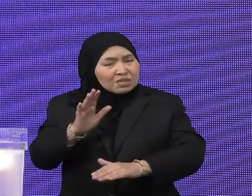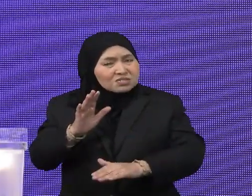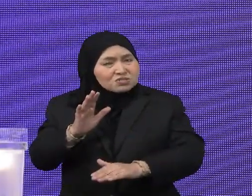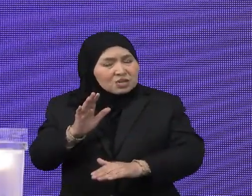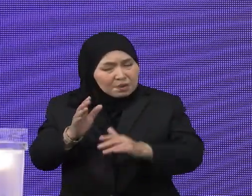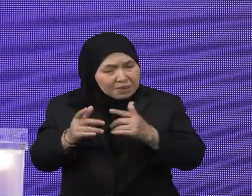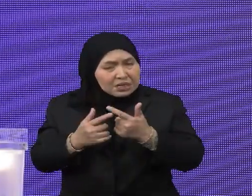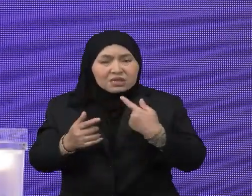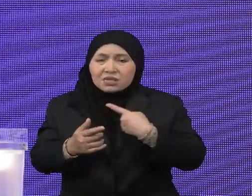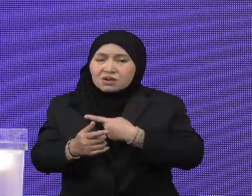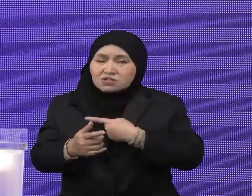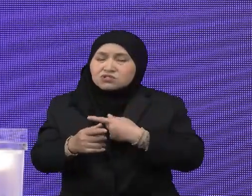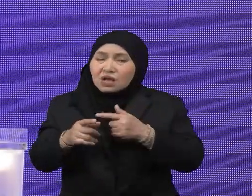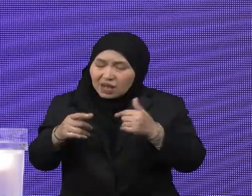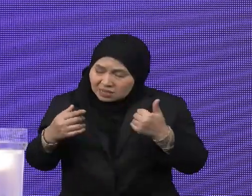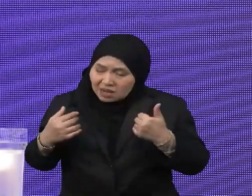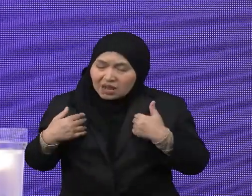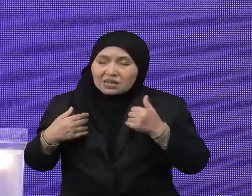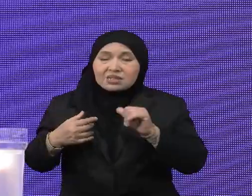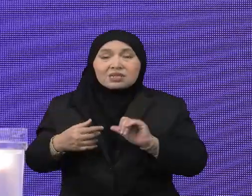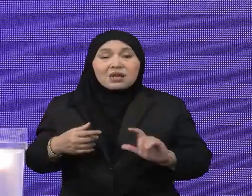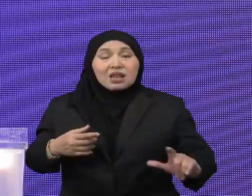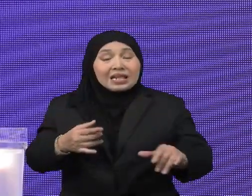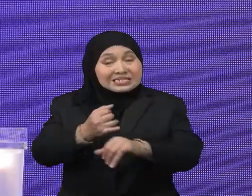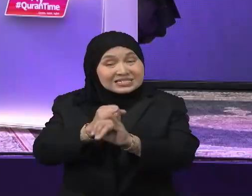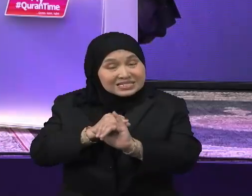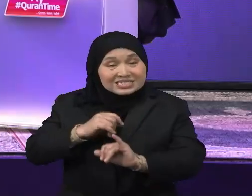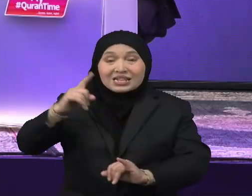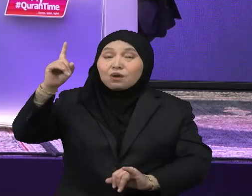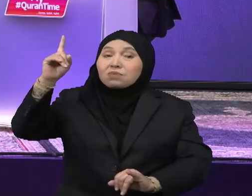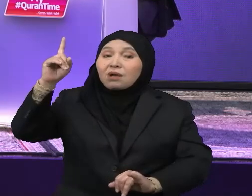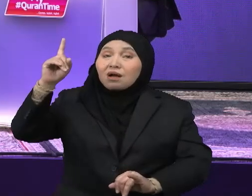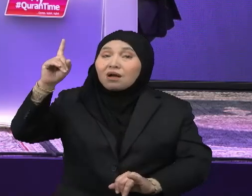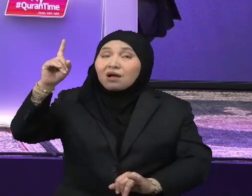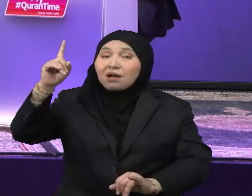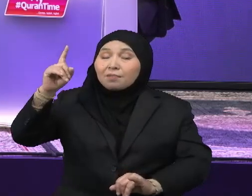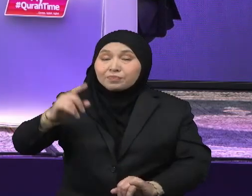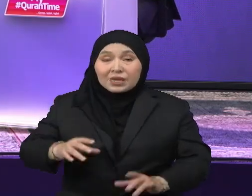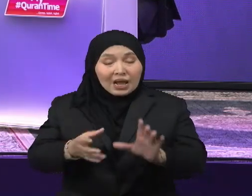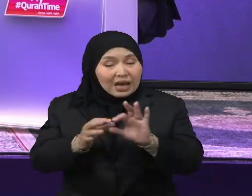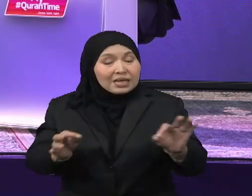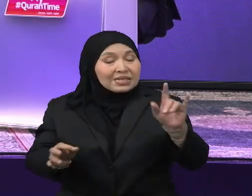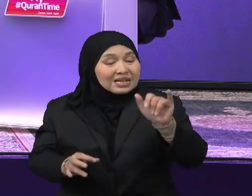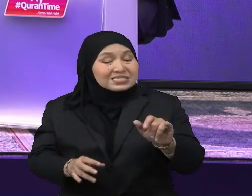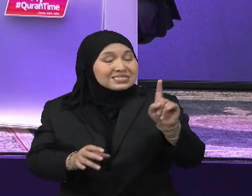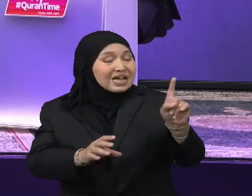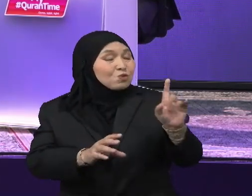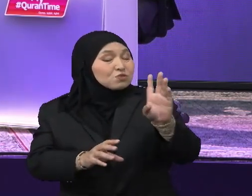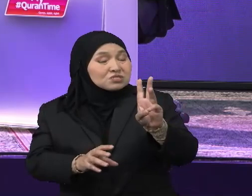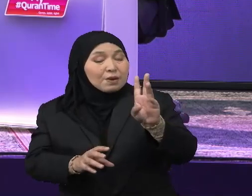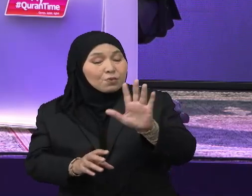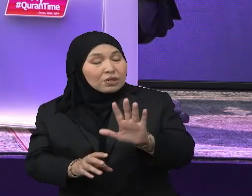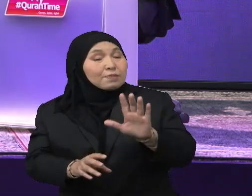pada sisi kita tapi dalam Islam juga Iya ini adalah dengan izin Allah ayat yang ke 165